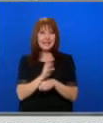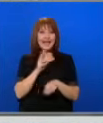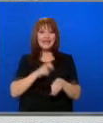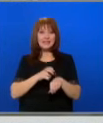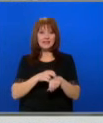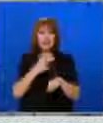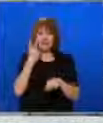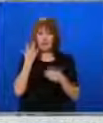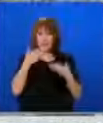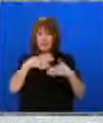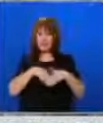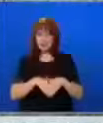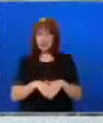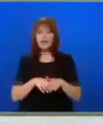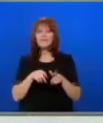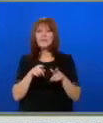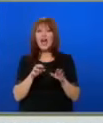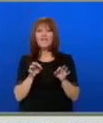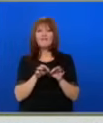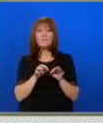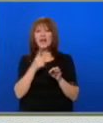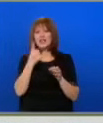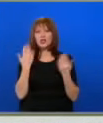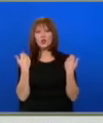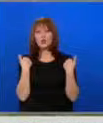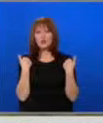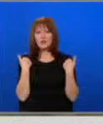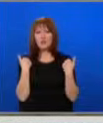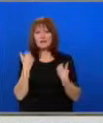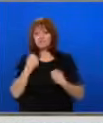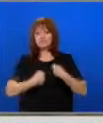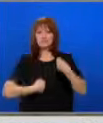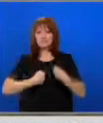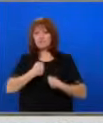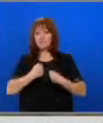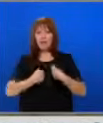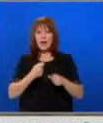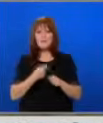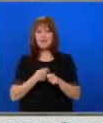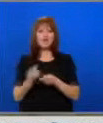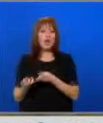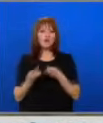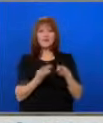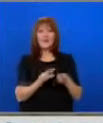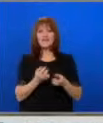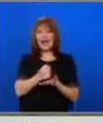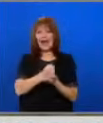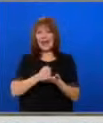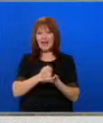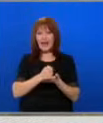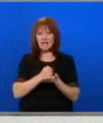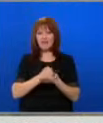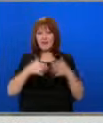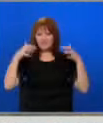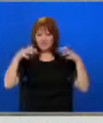едва през нощта, Фабиен Аксидини, студент от Тулуза, каравана си, с който извършва доставки на медикаменти. Вали